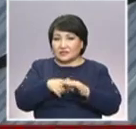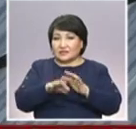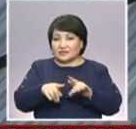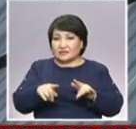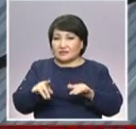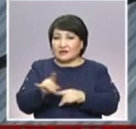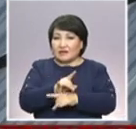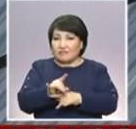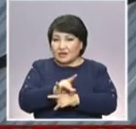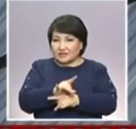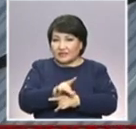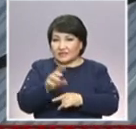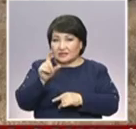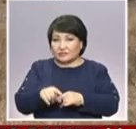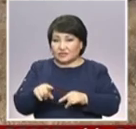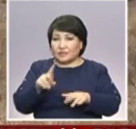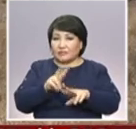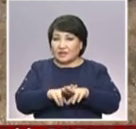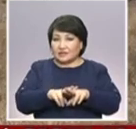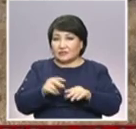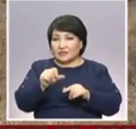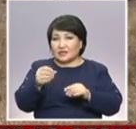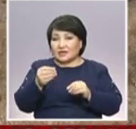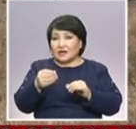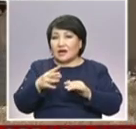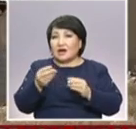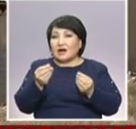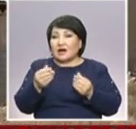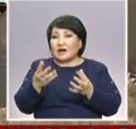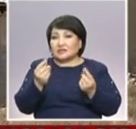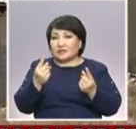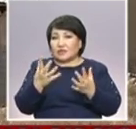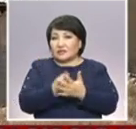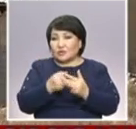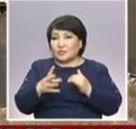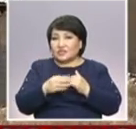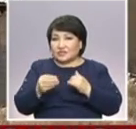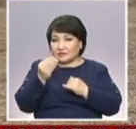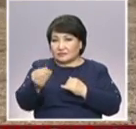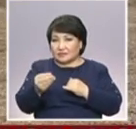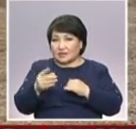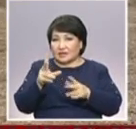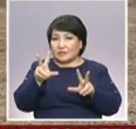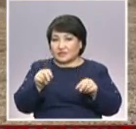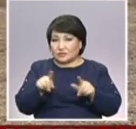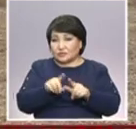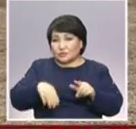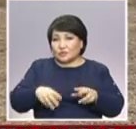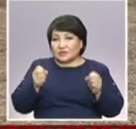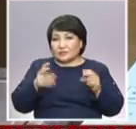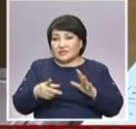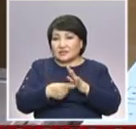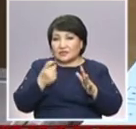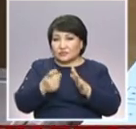танысынан 6000 доллар алып, Алматы облысынан жер алып берем деп уәде етіпті. Нәтижесінде ақша да жоқ, жер де жоқ. Артынша осы қылмысы тергеп жатқан